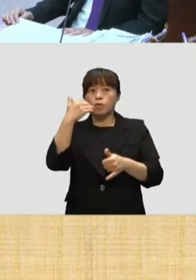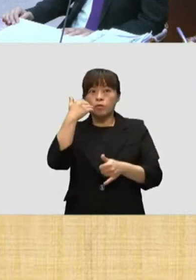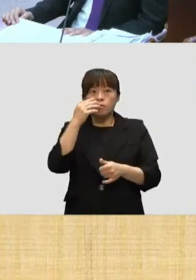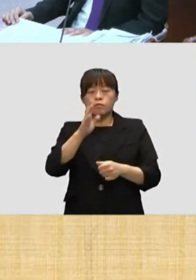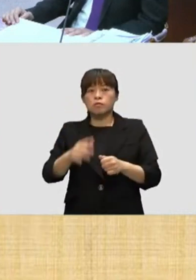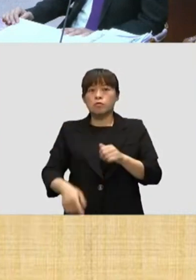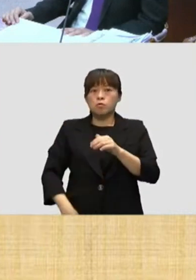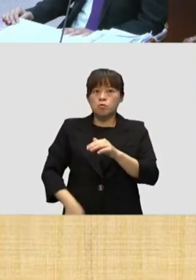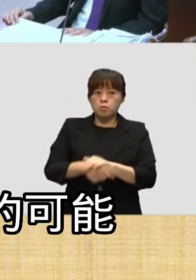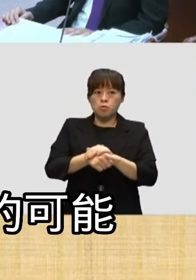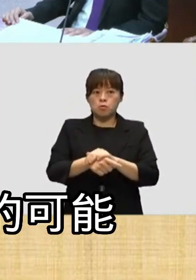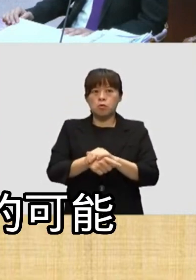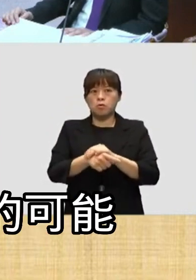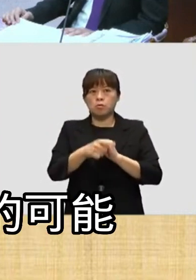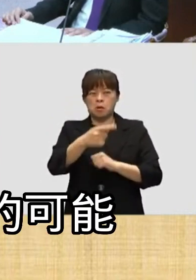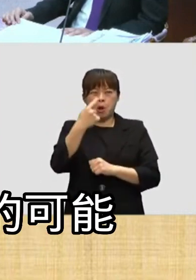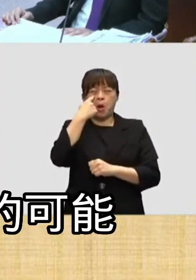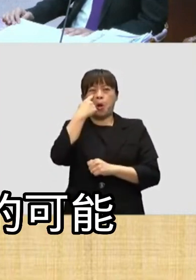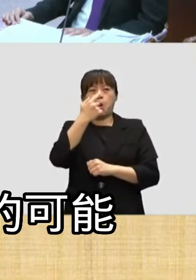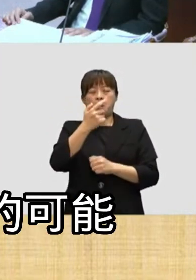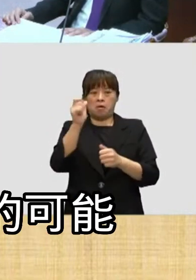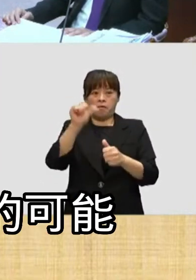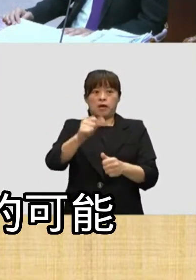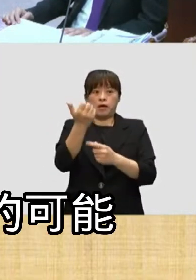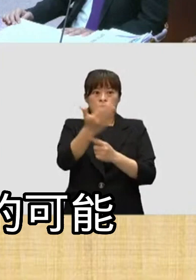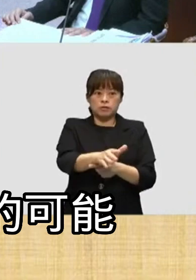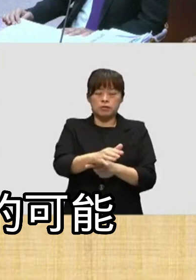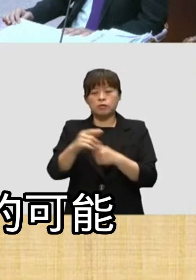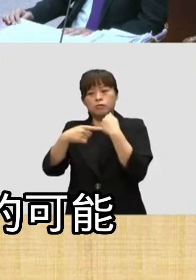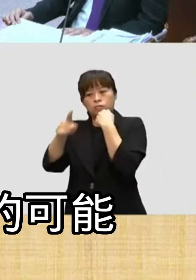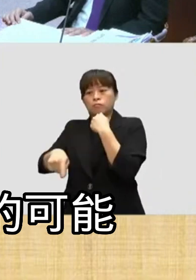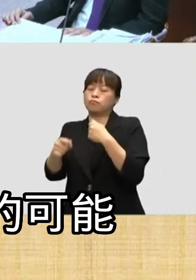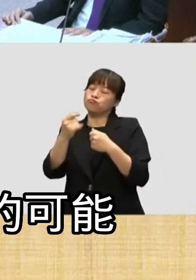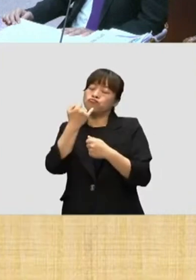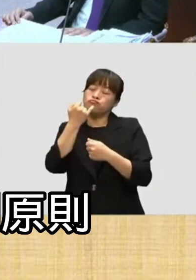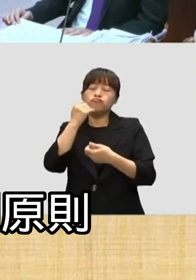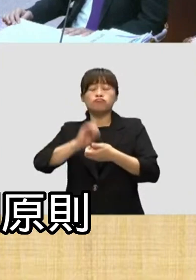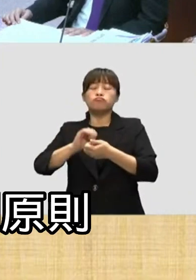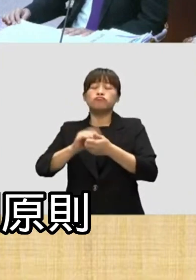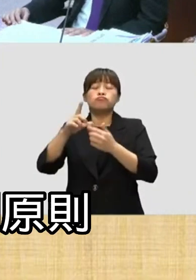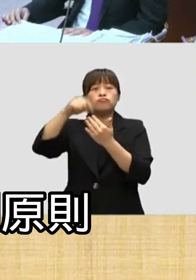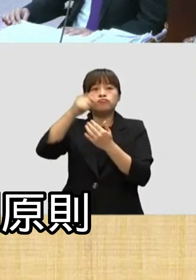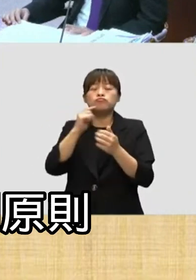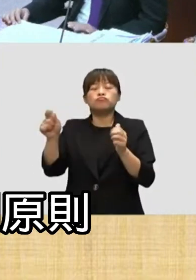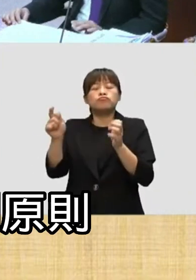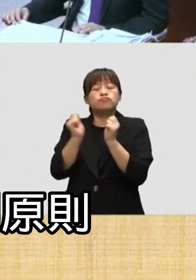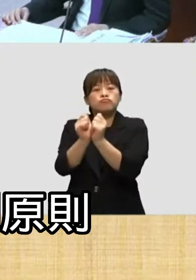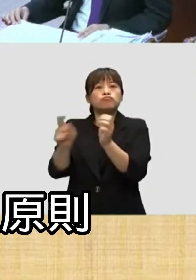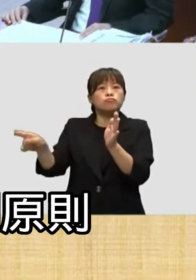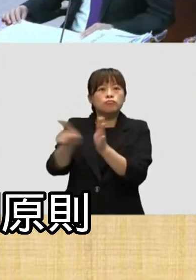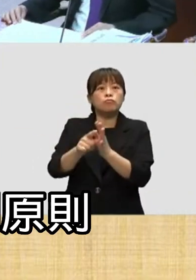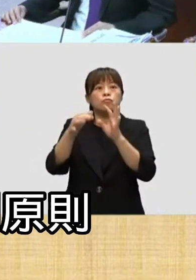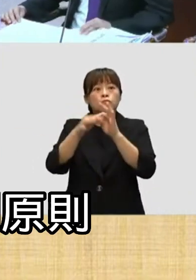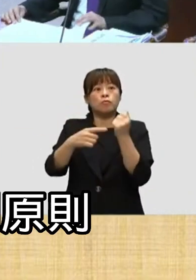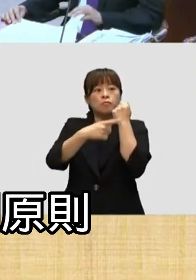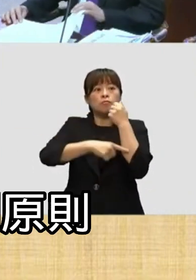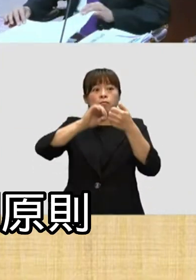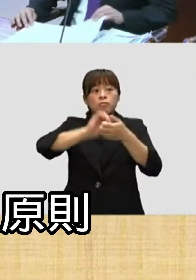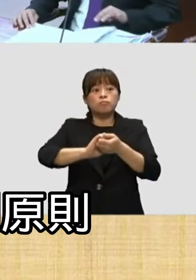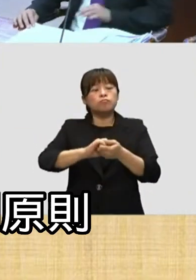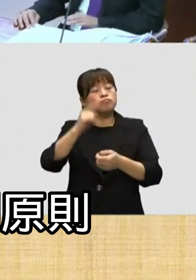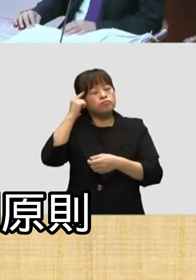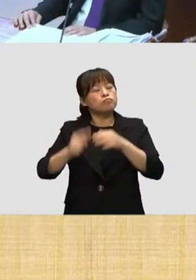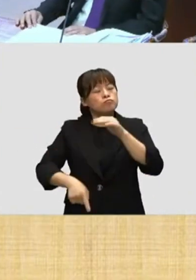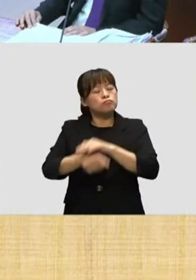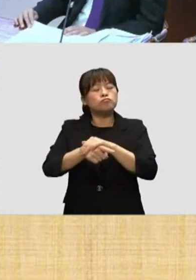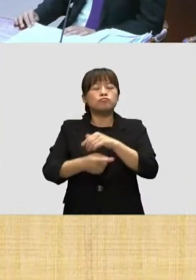责过科死，法院仍有不处无期徒刑的可能，所以相关法定刑并不违反比例